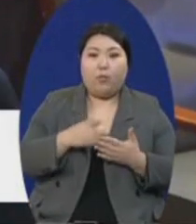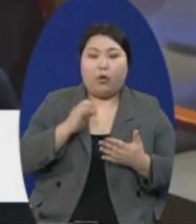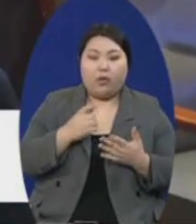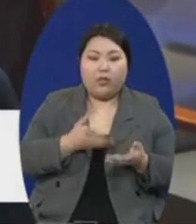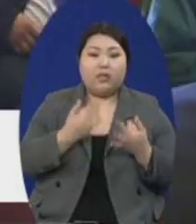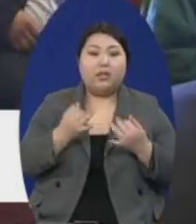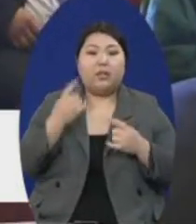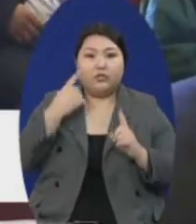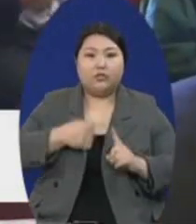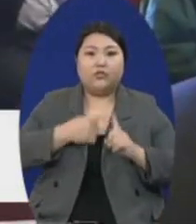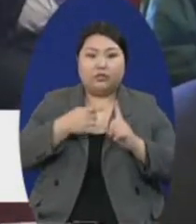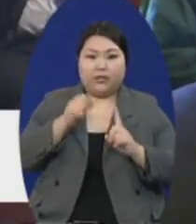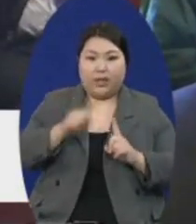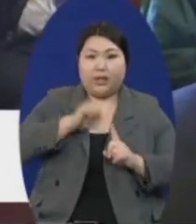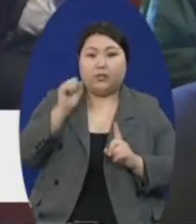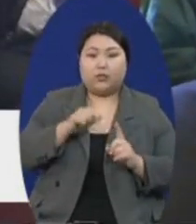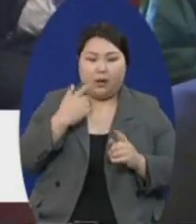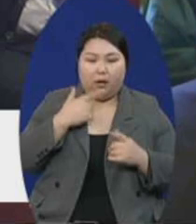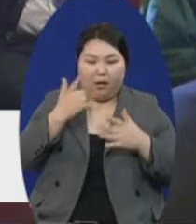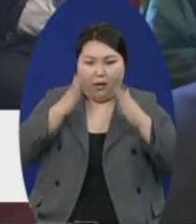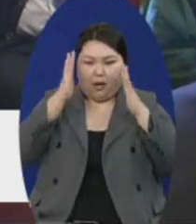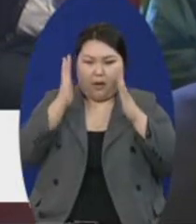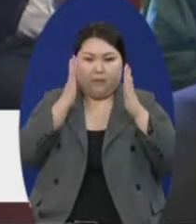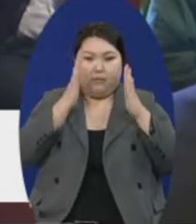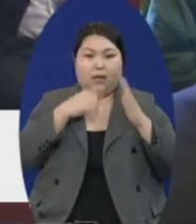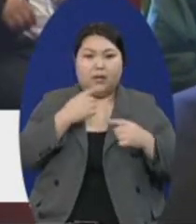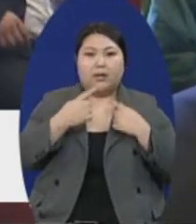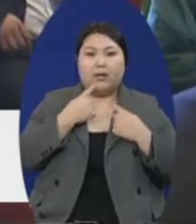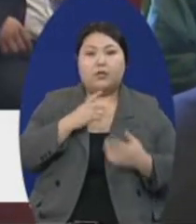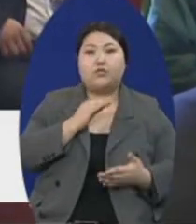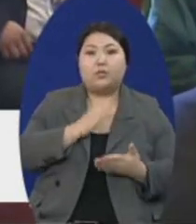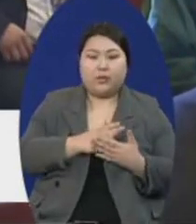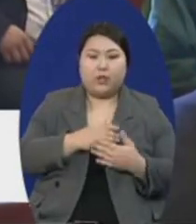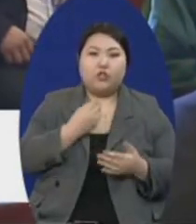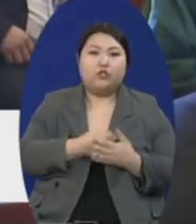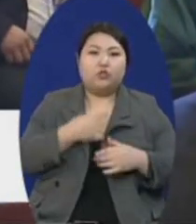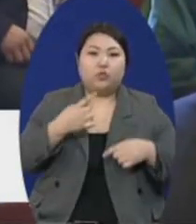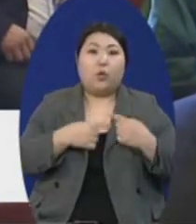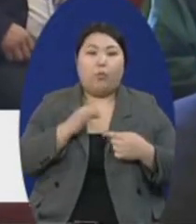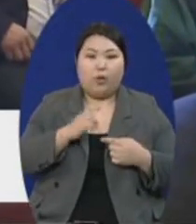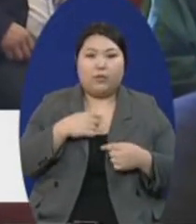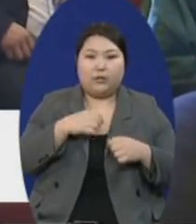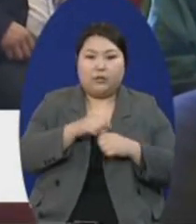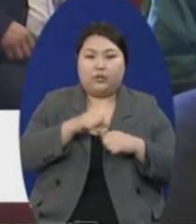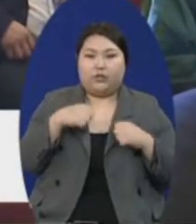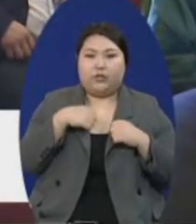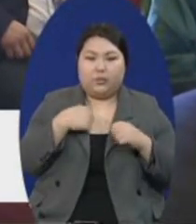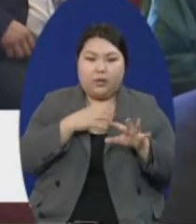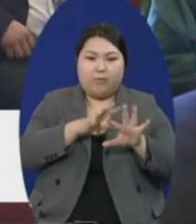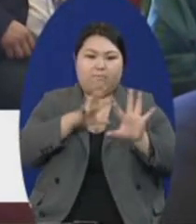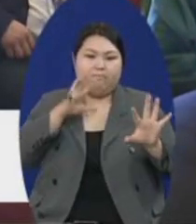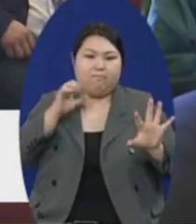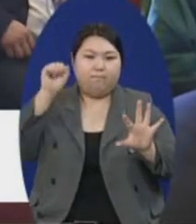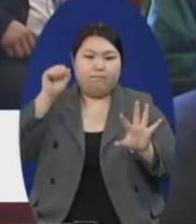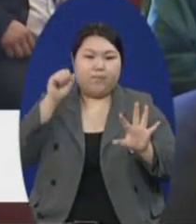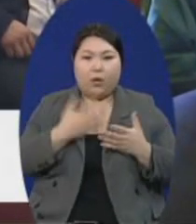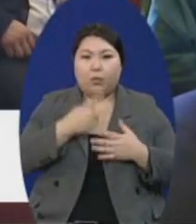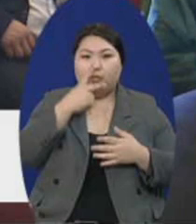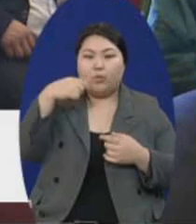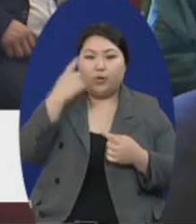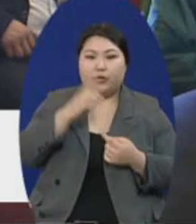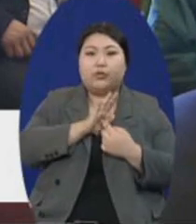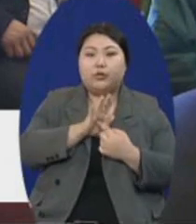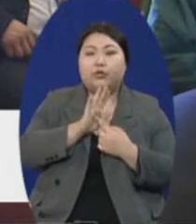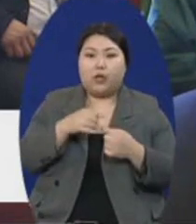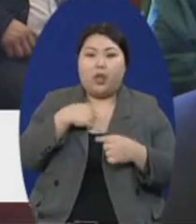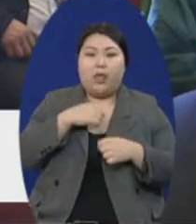хэдэн чиглэлийн асуудал анхаарал татаж яригдж байна. За тухайлбал иргэний одоо жагсаалт цуглаан хийх үзэл бодлоо